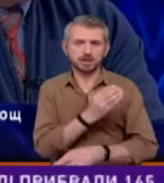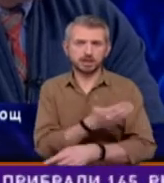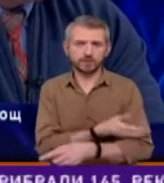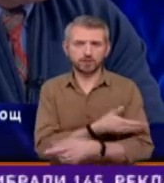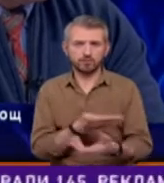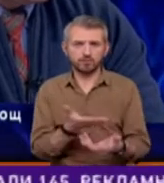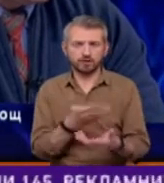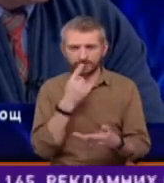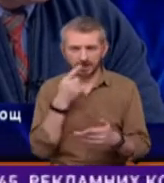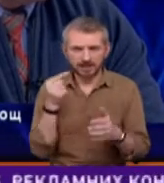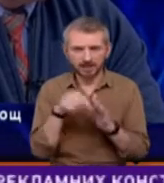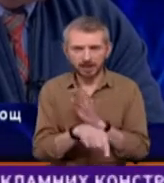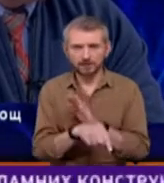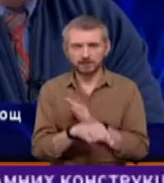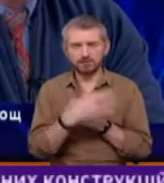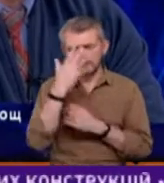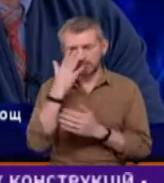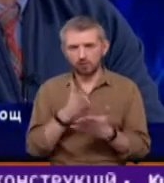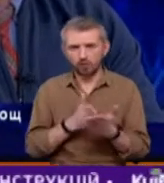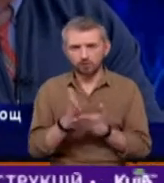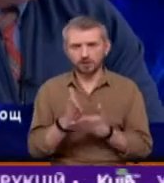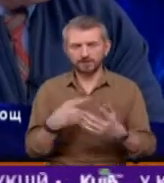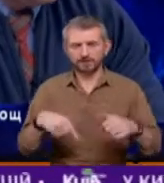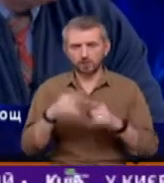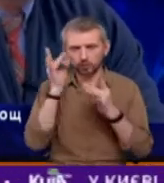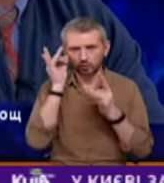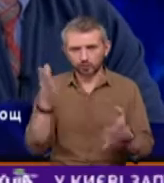такому внедренні ідеології в сферу культури.